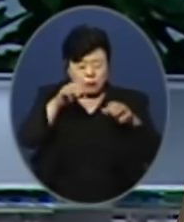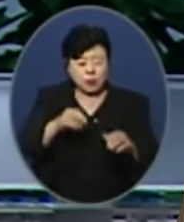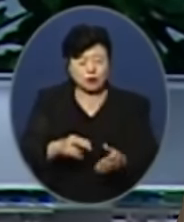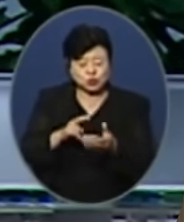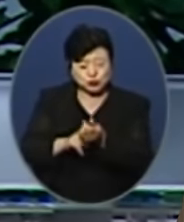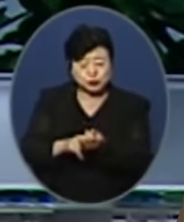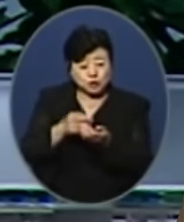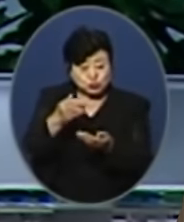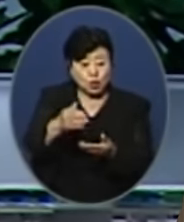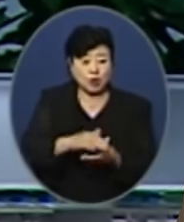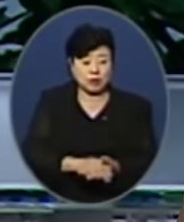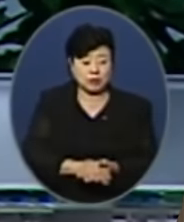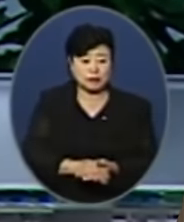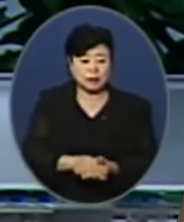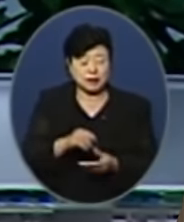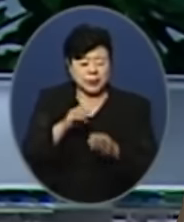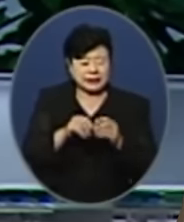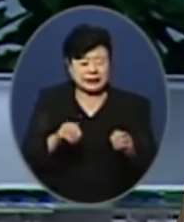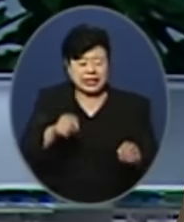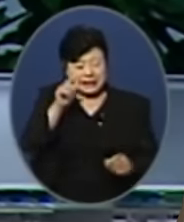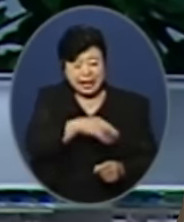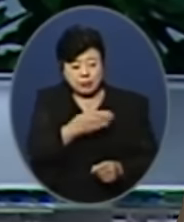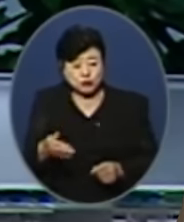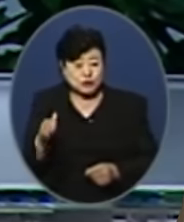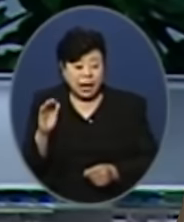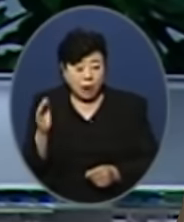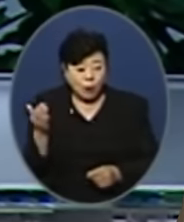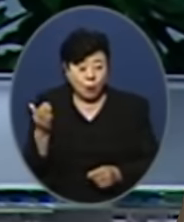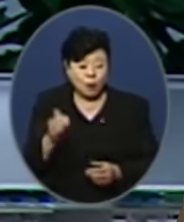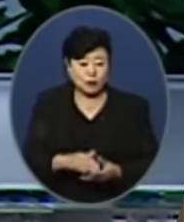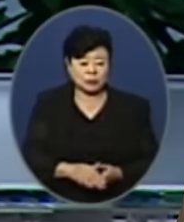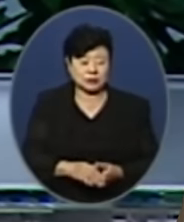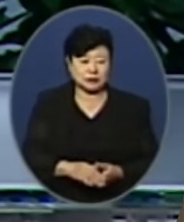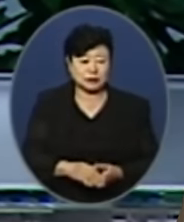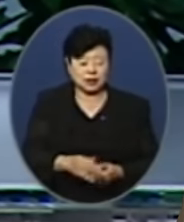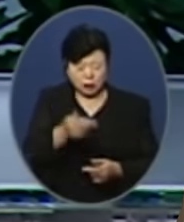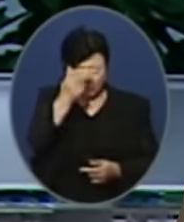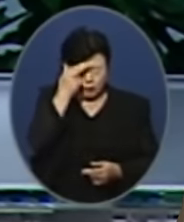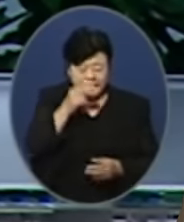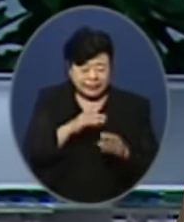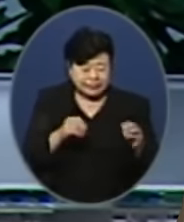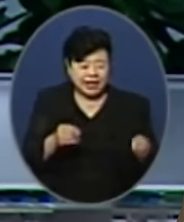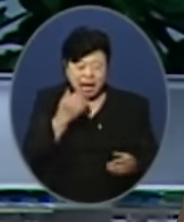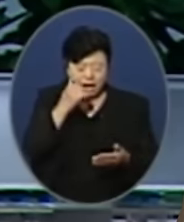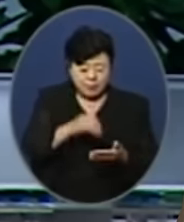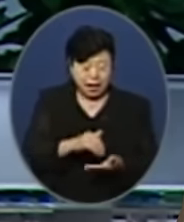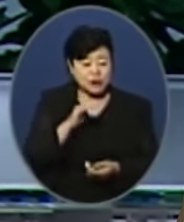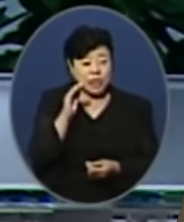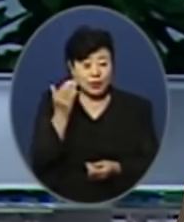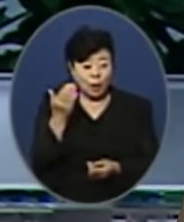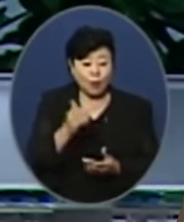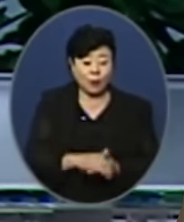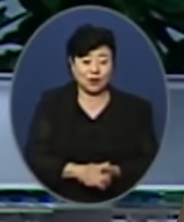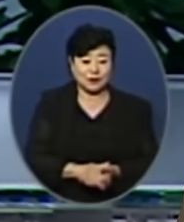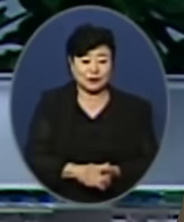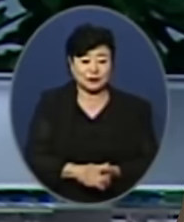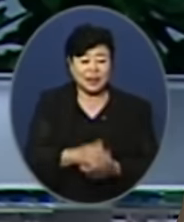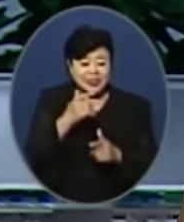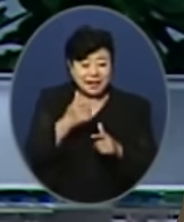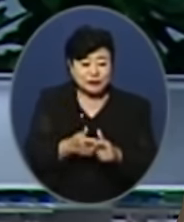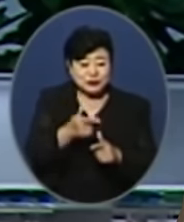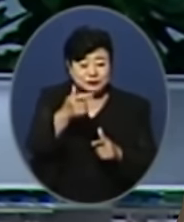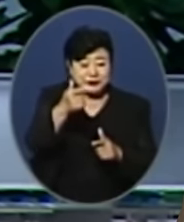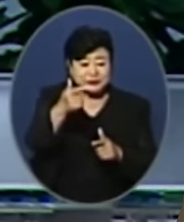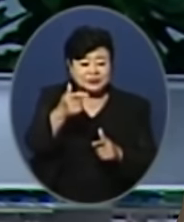것 같이 되고 마른 땅에 냇물같이 되고 곤비한 땅에 큰 바늘, 바위 그늘같이 된다.